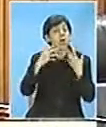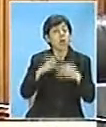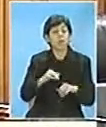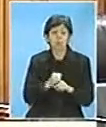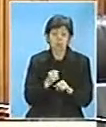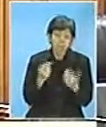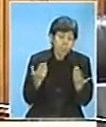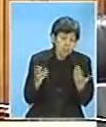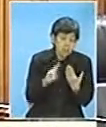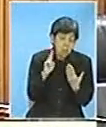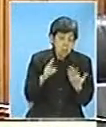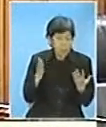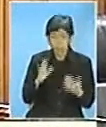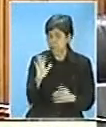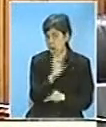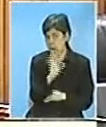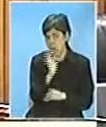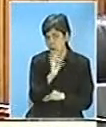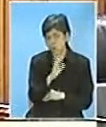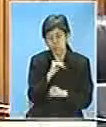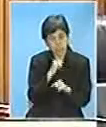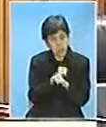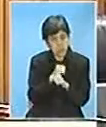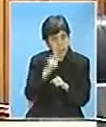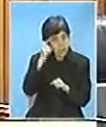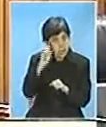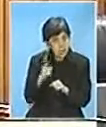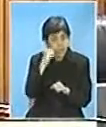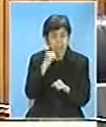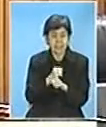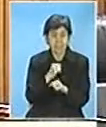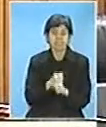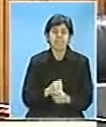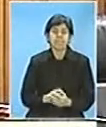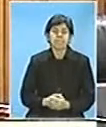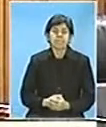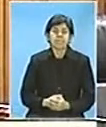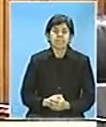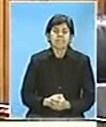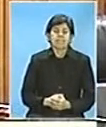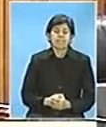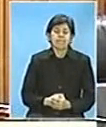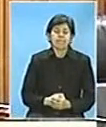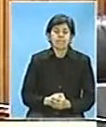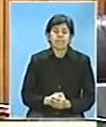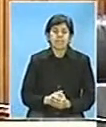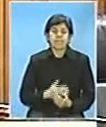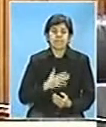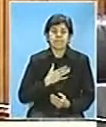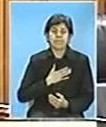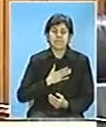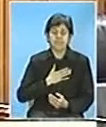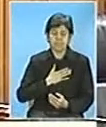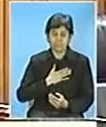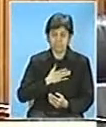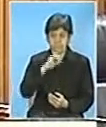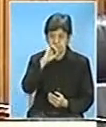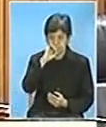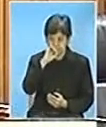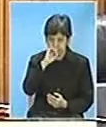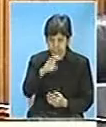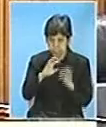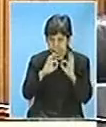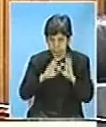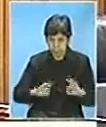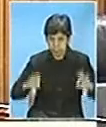ไม่มีคนใช้งานตรงนี้ก็น่าจะประหยัดพลังงานไปได้อีกส่วนหนึ่งเลยแล้วก็ผมอยากเรียนในที่นี้อีกที่อีกการหนึ่งก็คือเรื่องสำคั